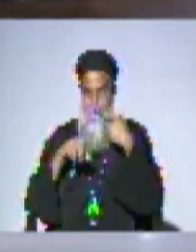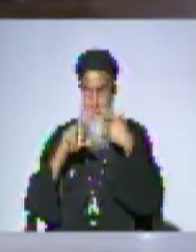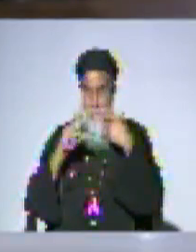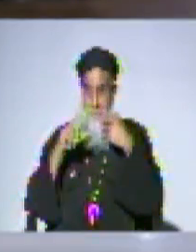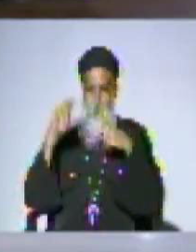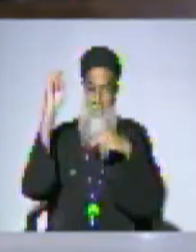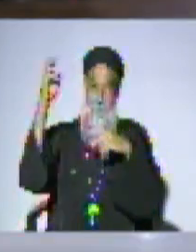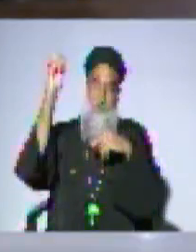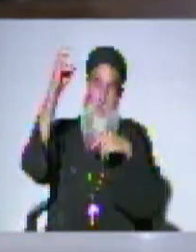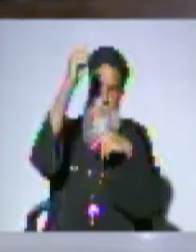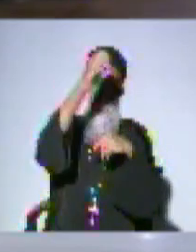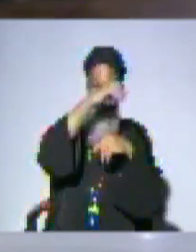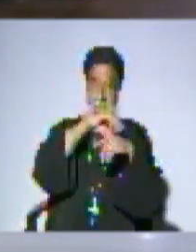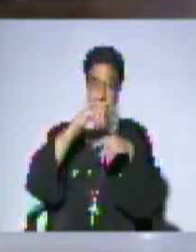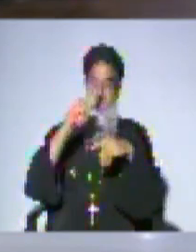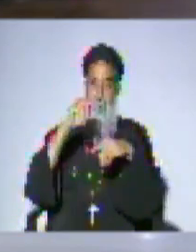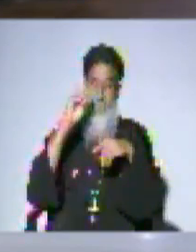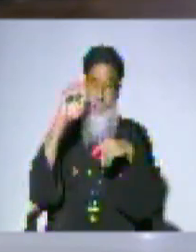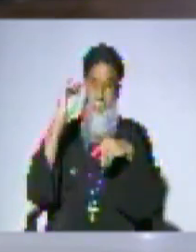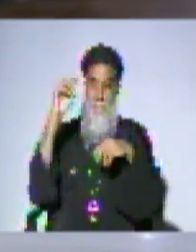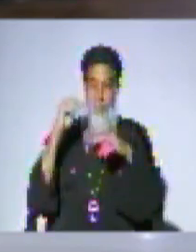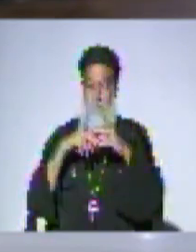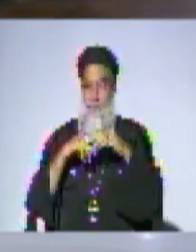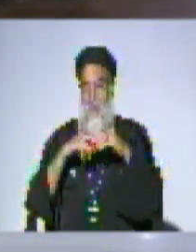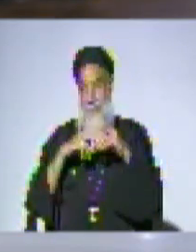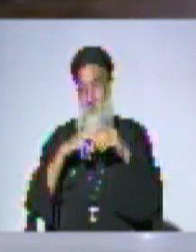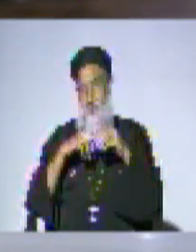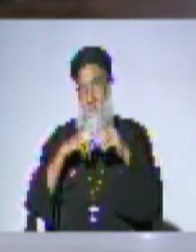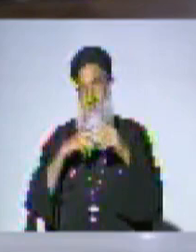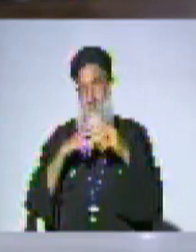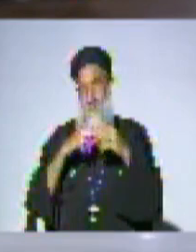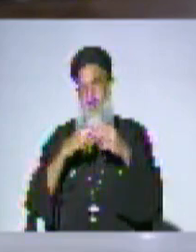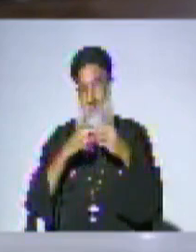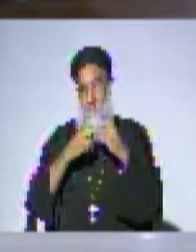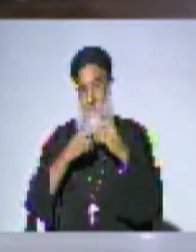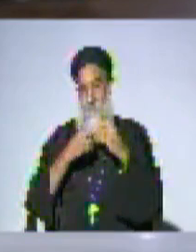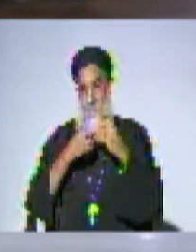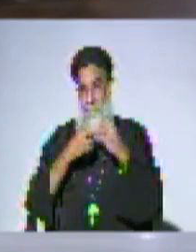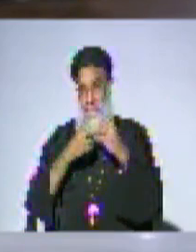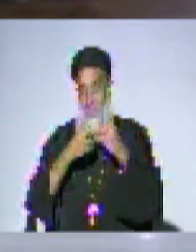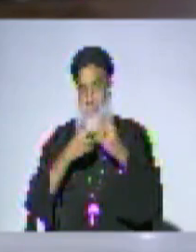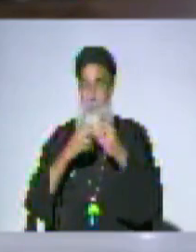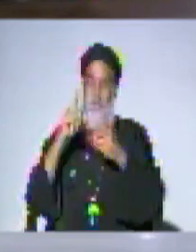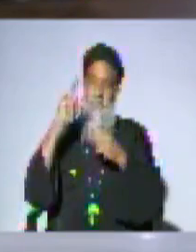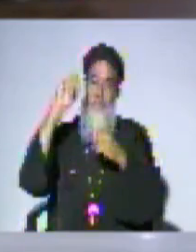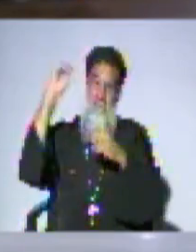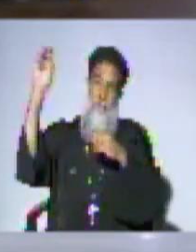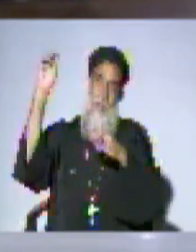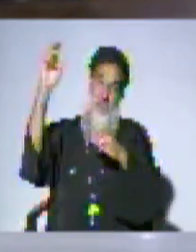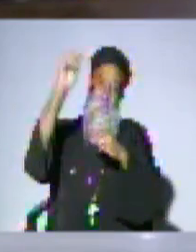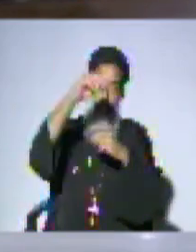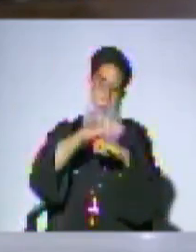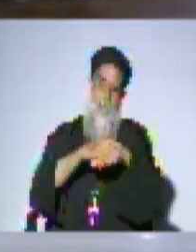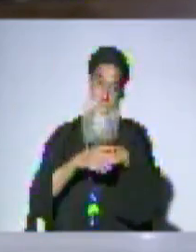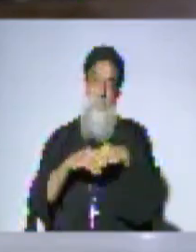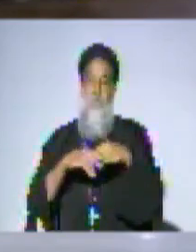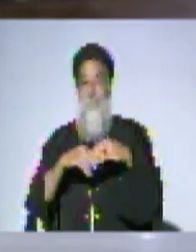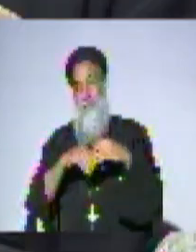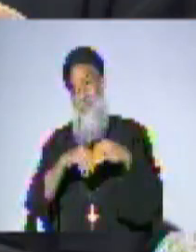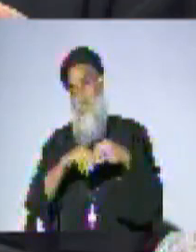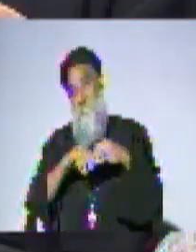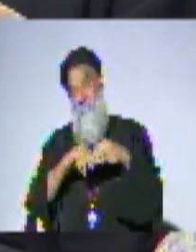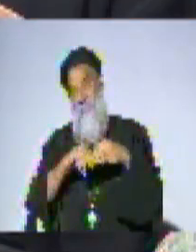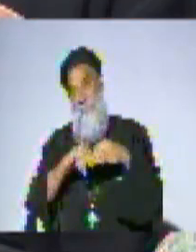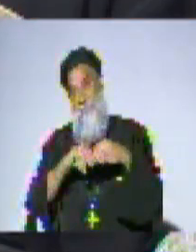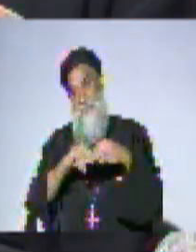القداس بعد التناول كده كلهم برضو بيجروا او بيروحوا كده ناحيه الهيكل يعني تحت الهيكل اللي